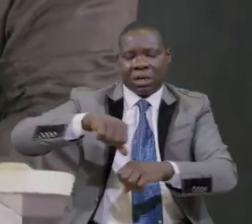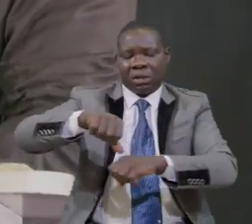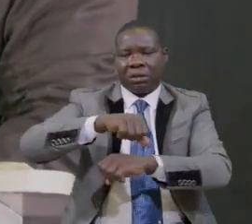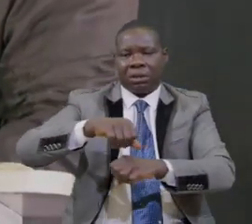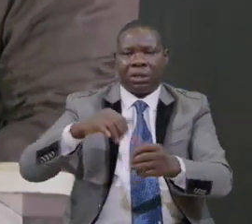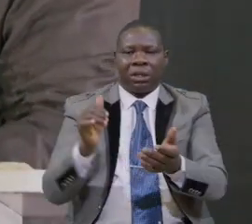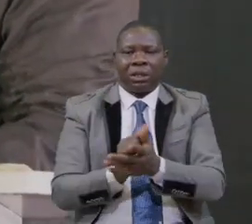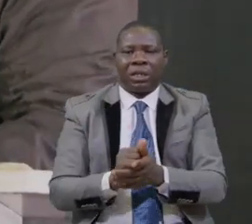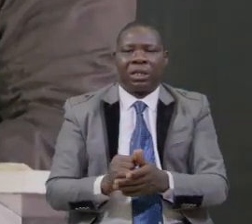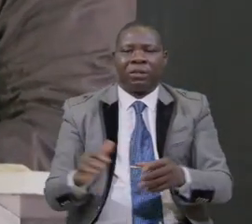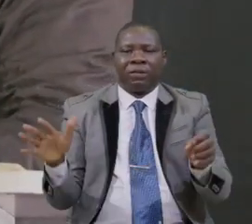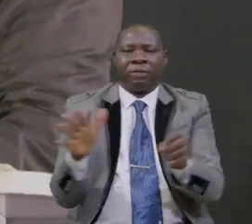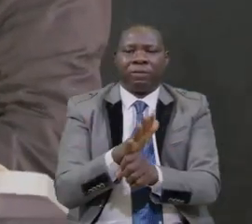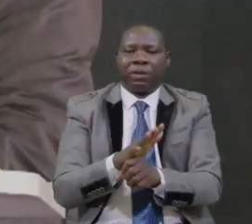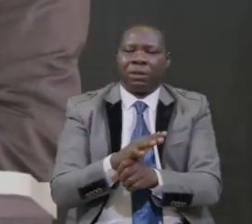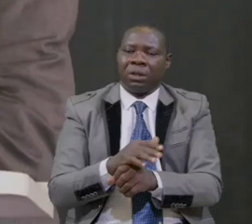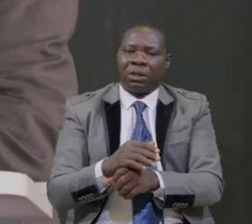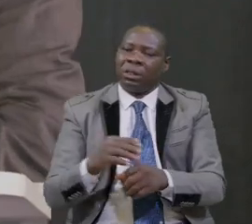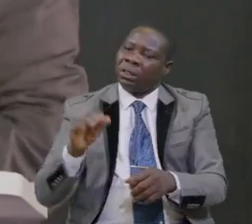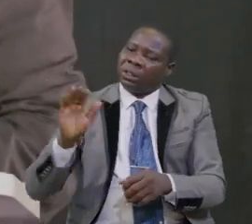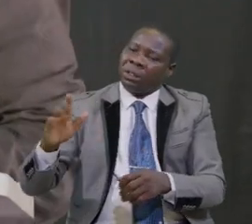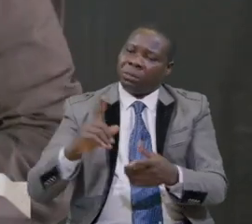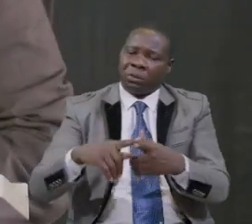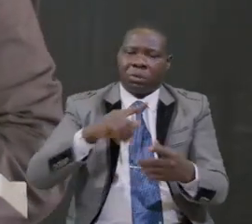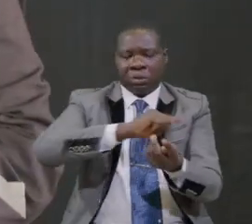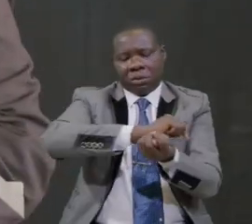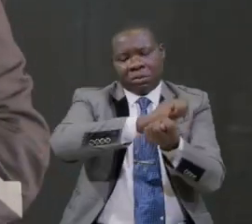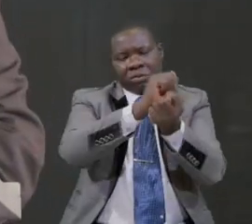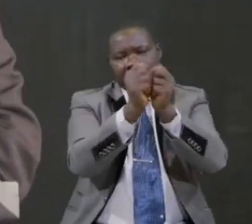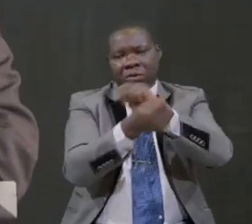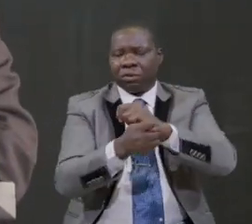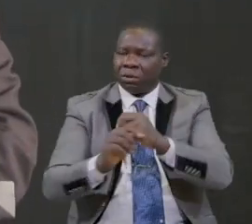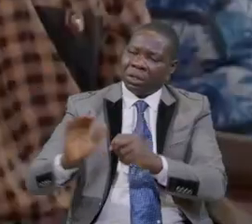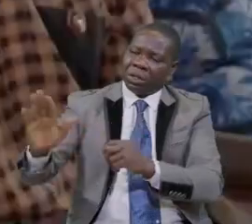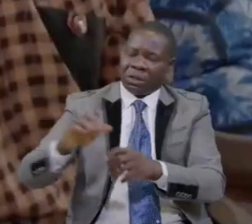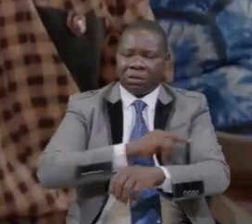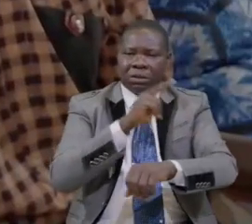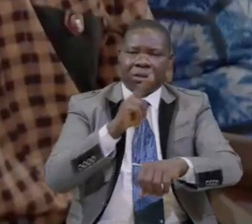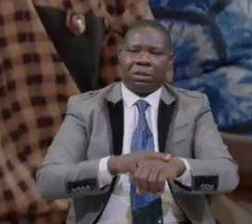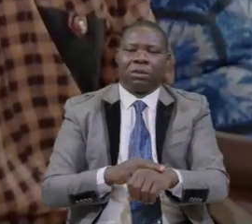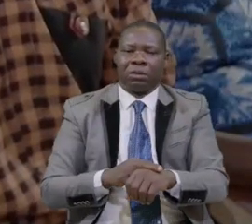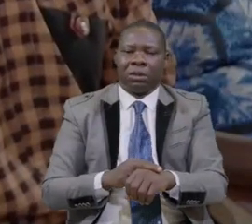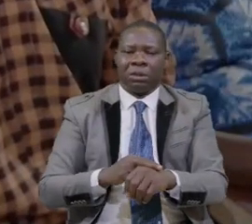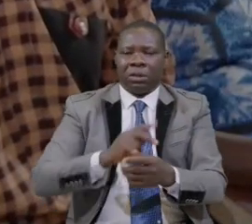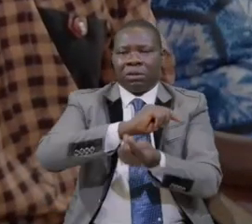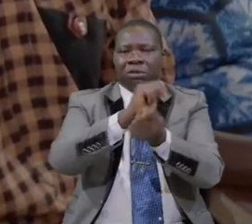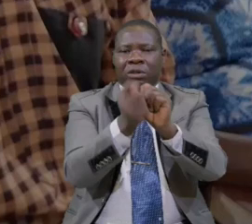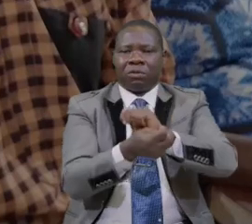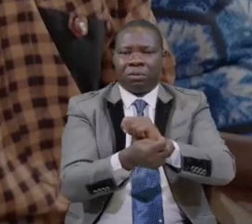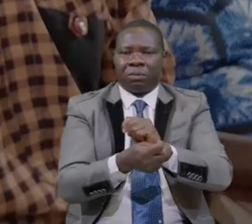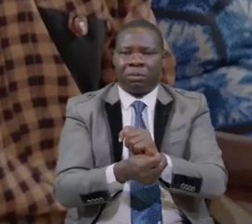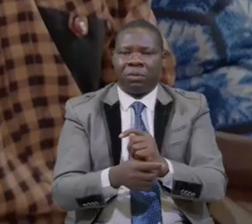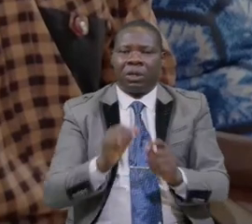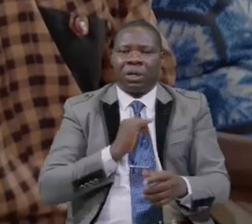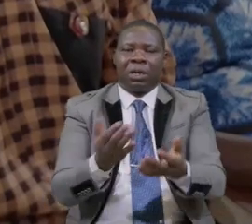a équipée pour transformer sa nation, transformer, je